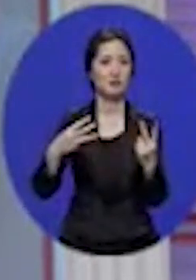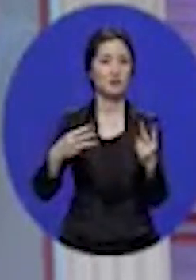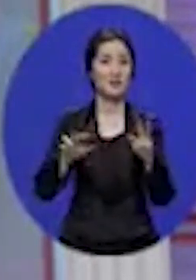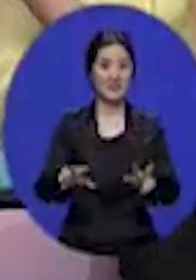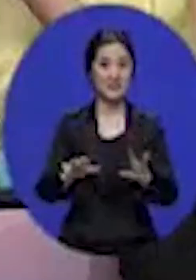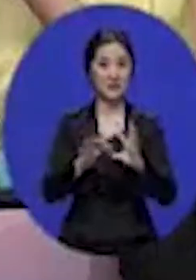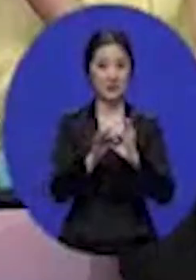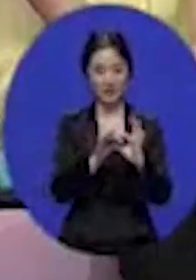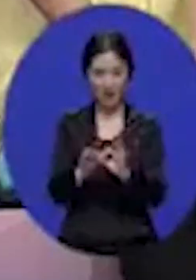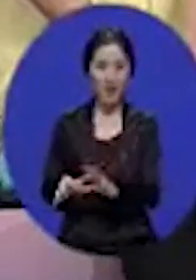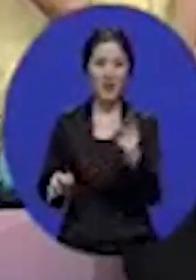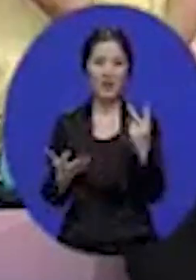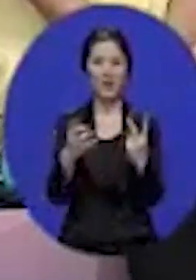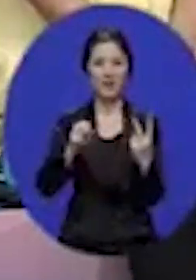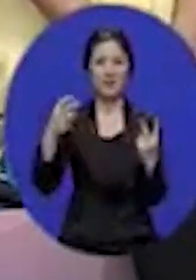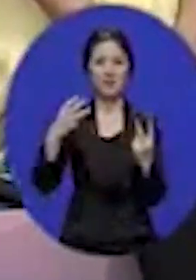3천이야.